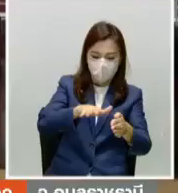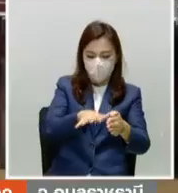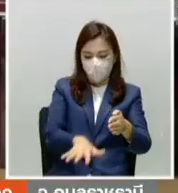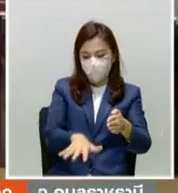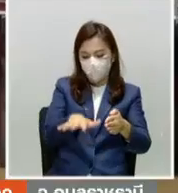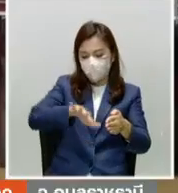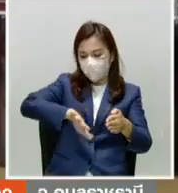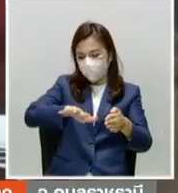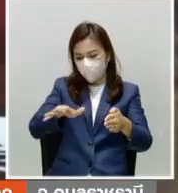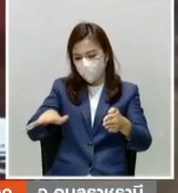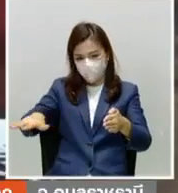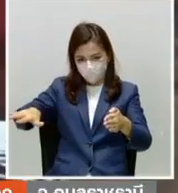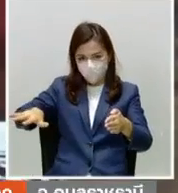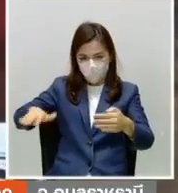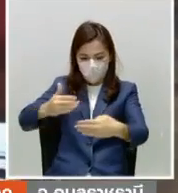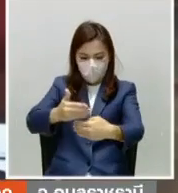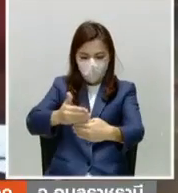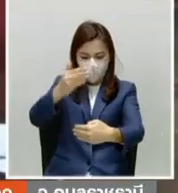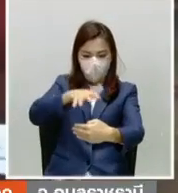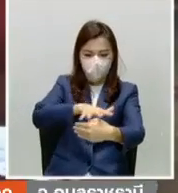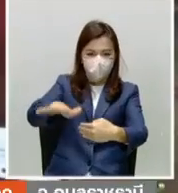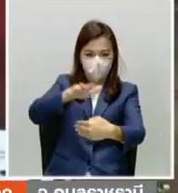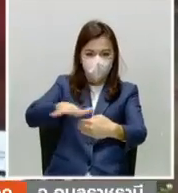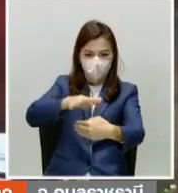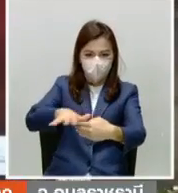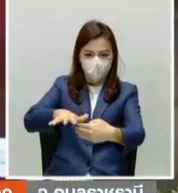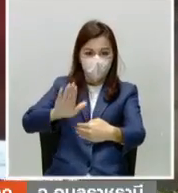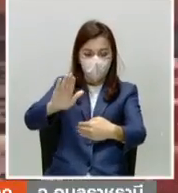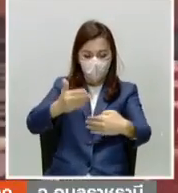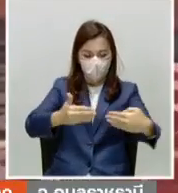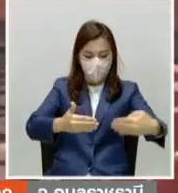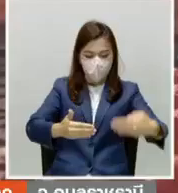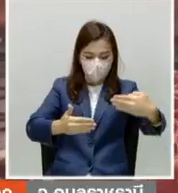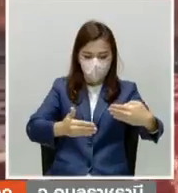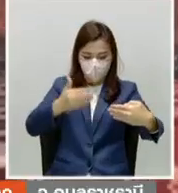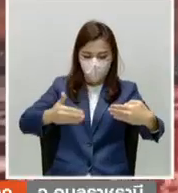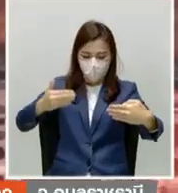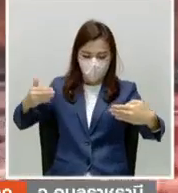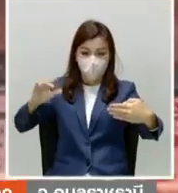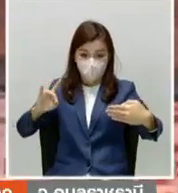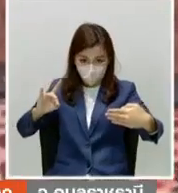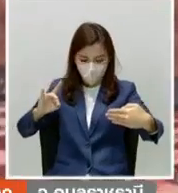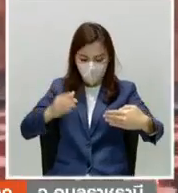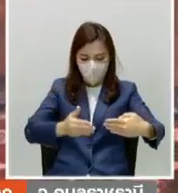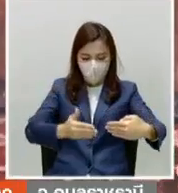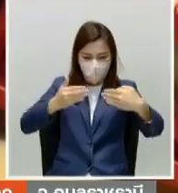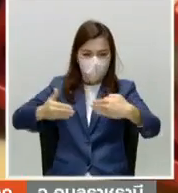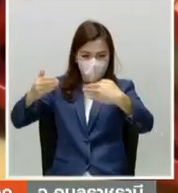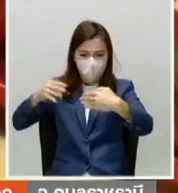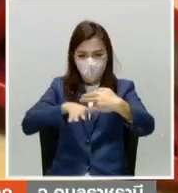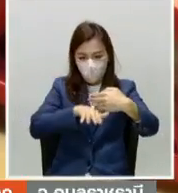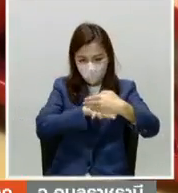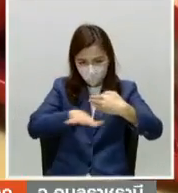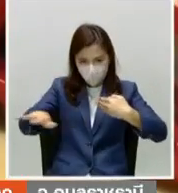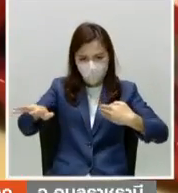ำพร้อมกับเปิดประตูระบายน้ำเขื่อนทาดน้อยอำเภอเขื่องในทั้ง8บานเร่งระบายน้ำชีลงสู่แม่น้ำมูลวันละ83